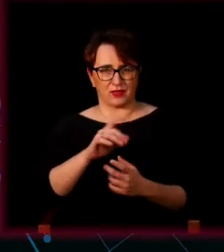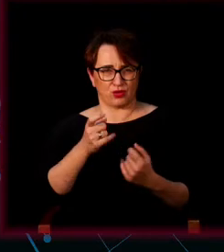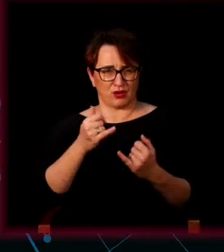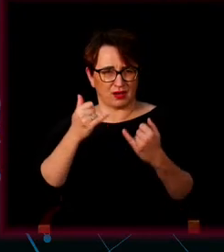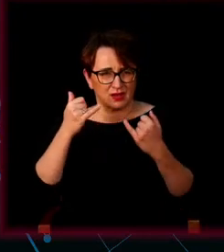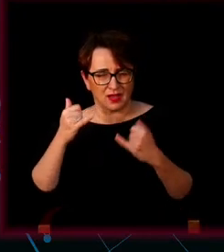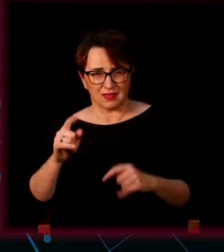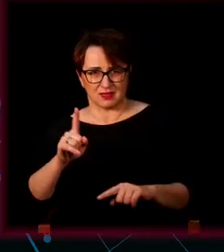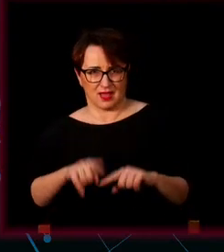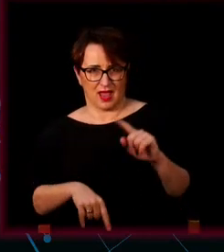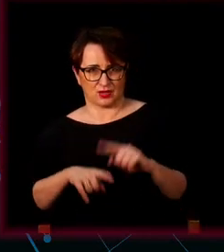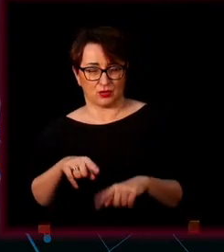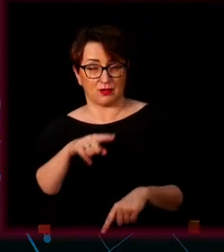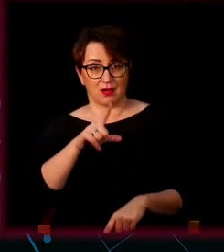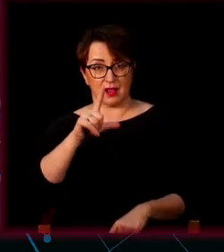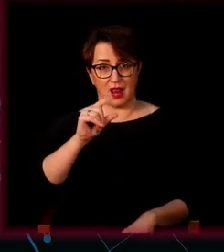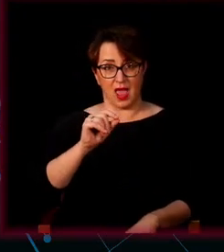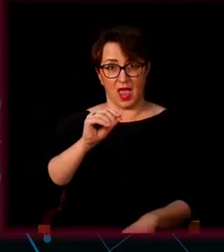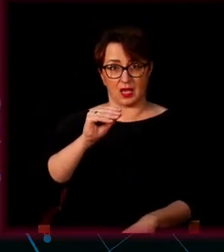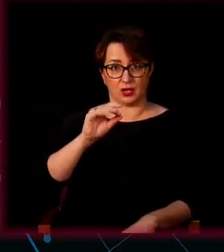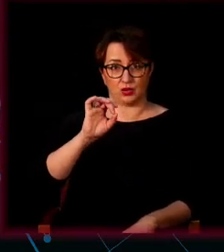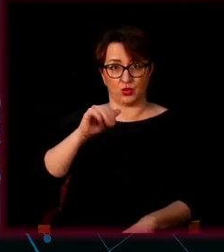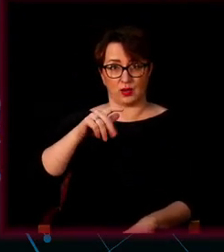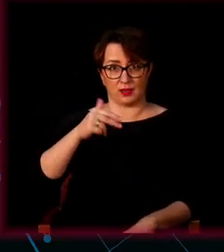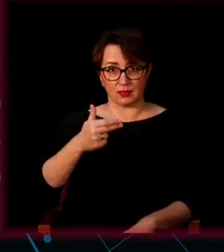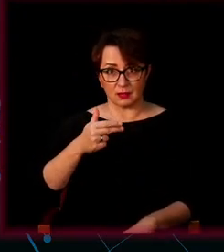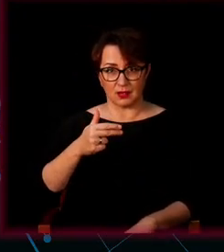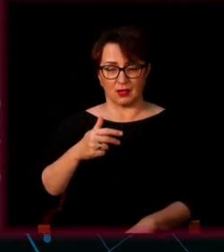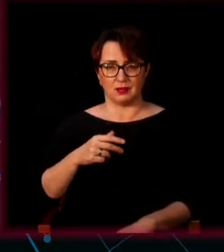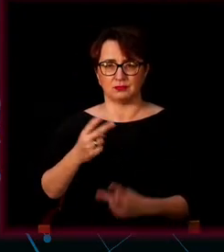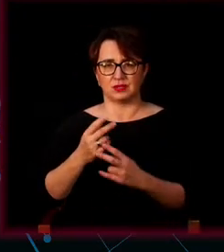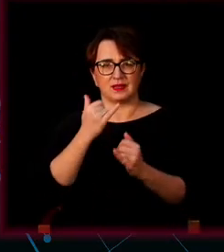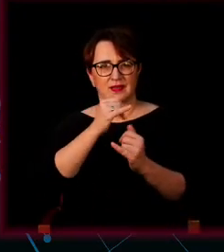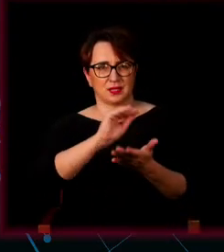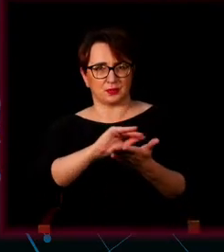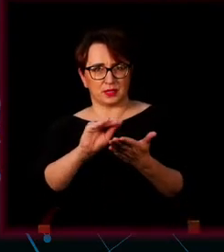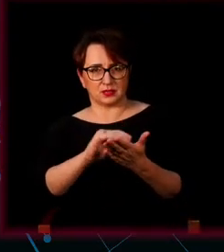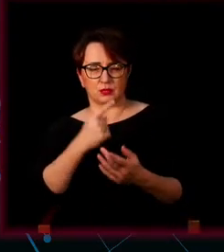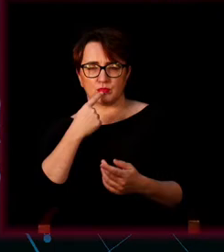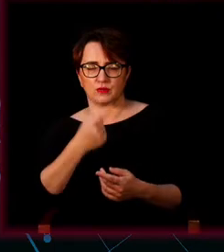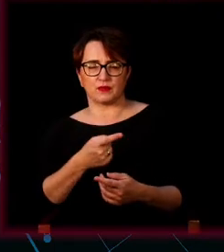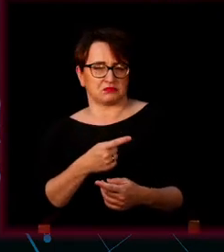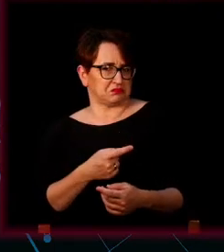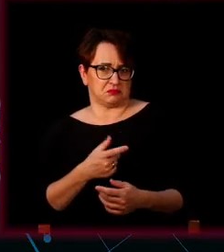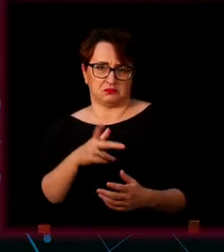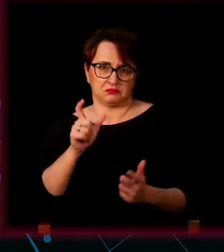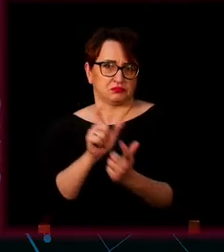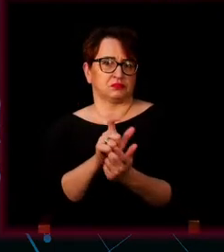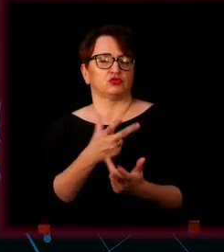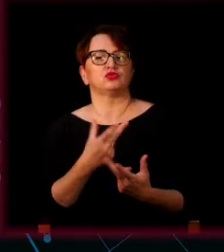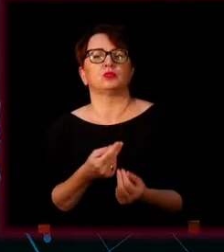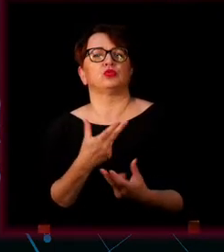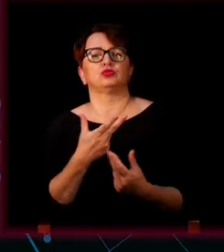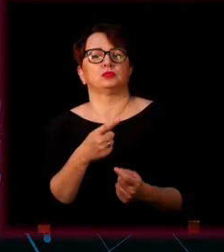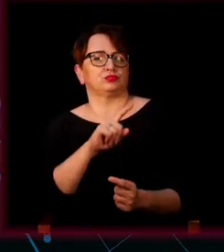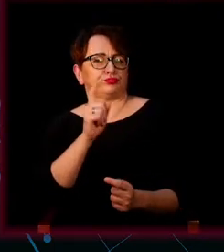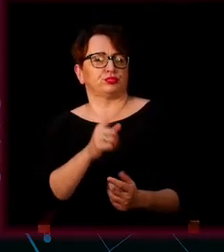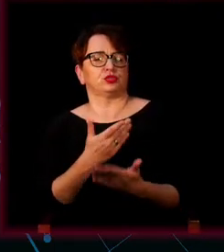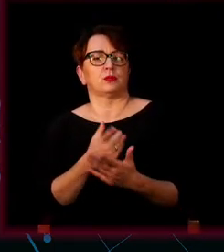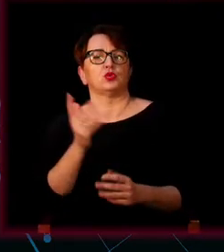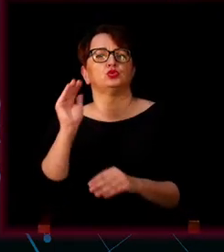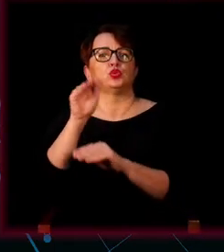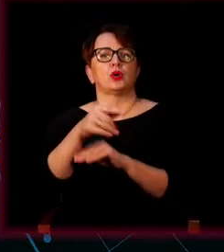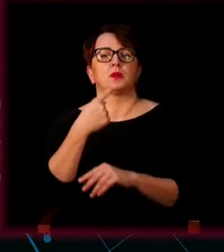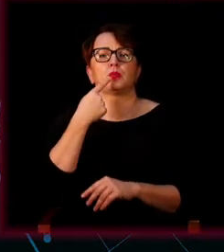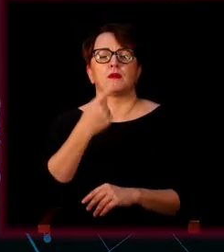Guin, tak jak wielu pisarzy i pisarek science fiction, każe nam po prostu zakwestionować pewne takie z góry